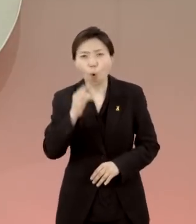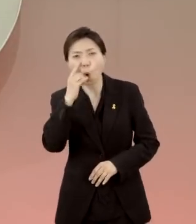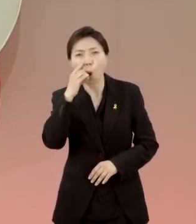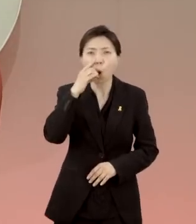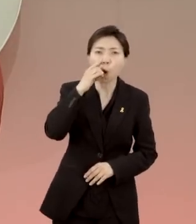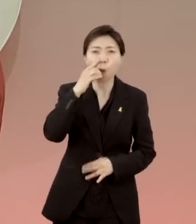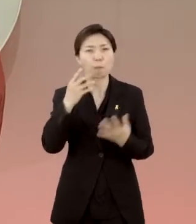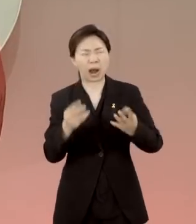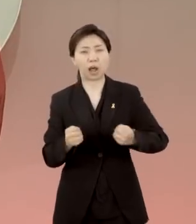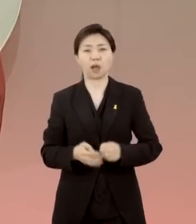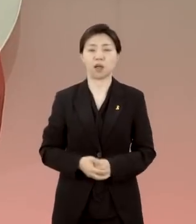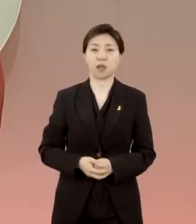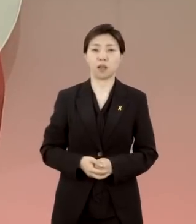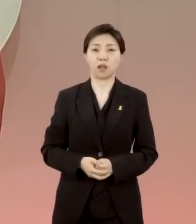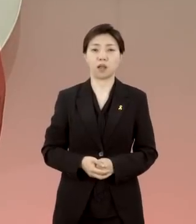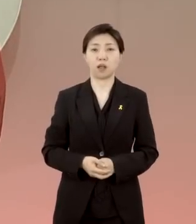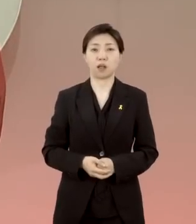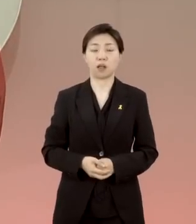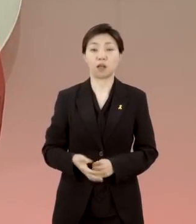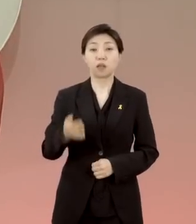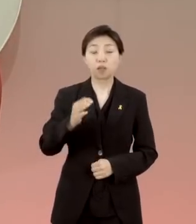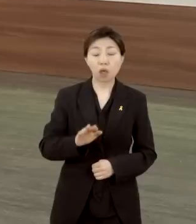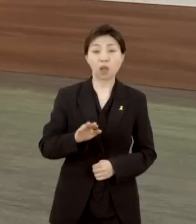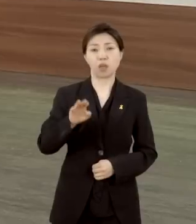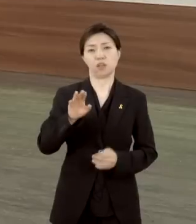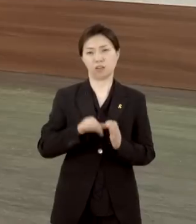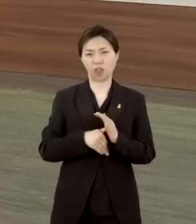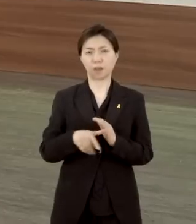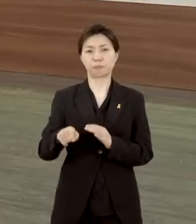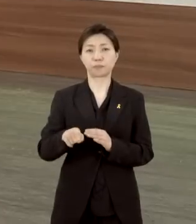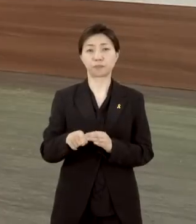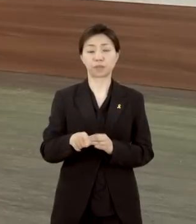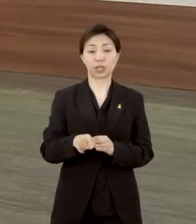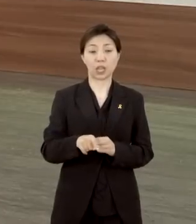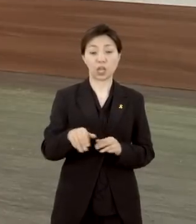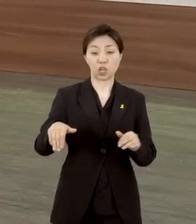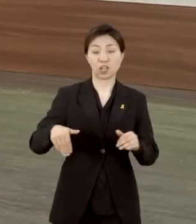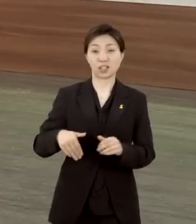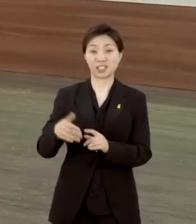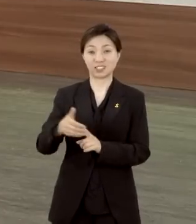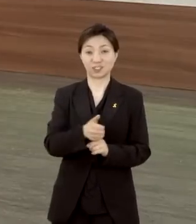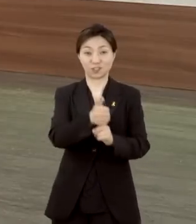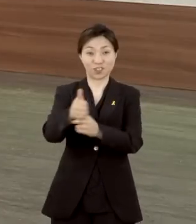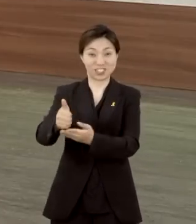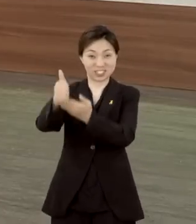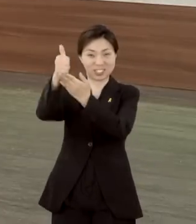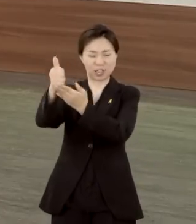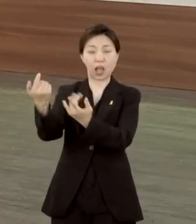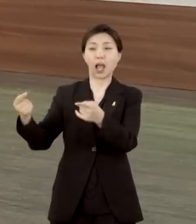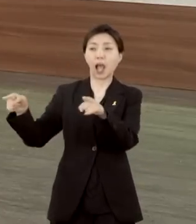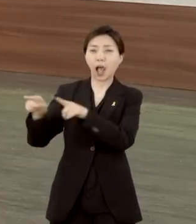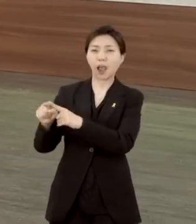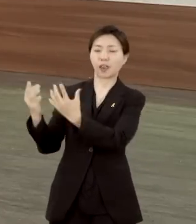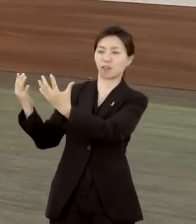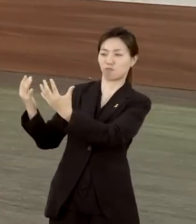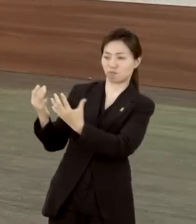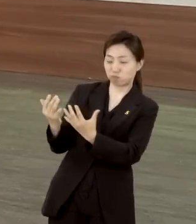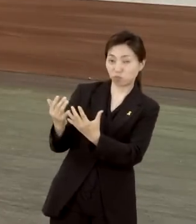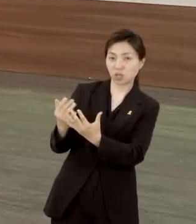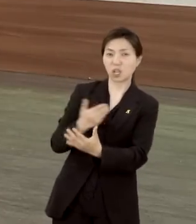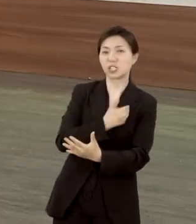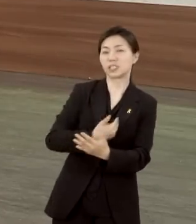무슨 말이지 그때 그 자리에 했던 비구스님들이 같이 따라온